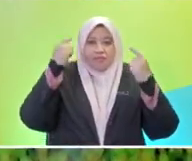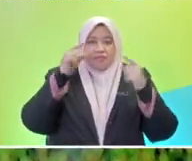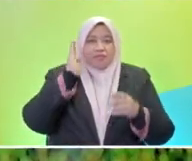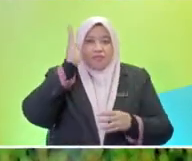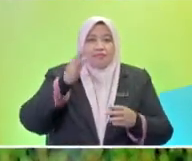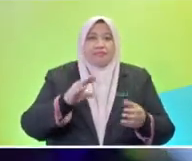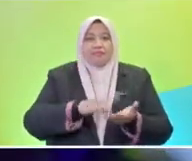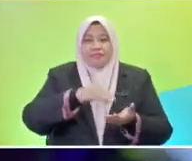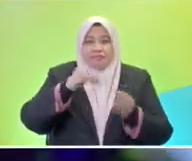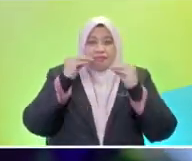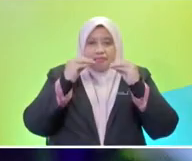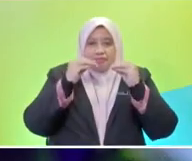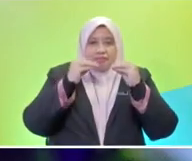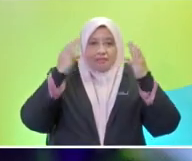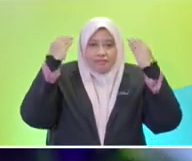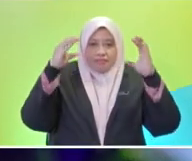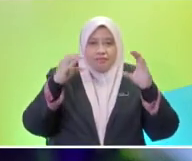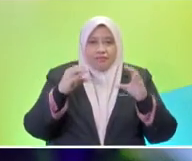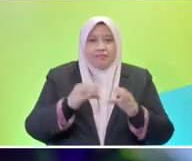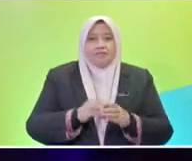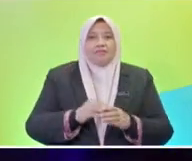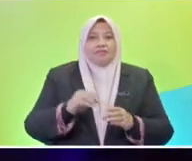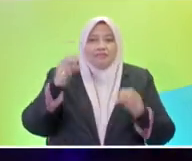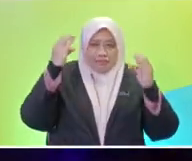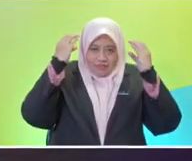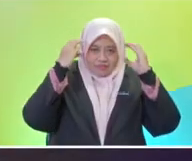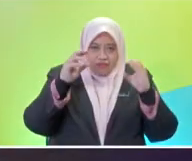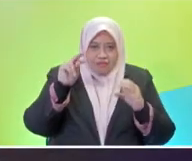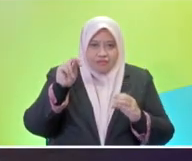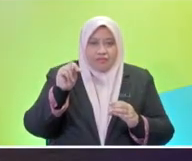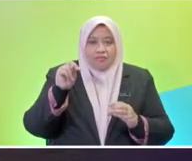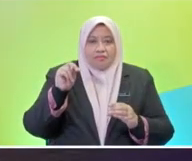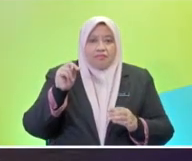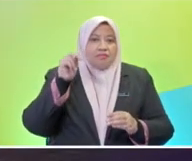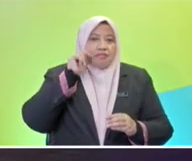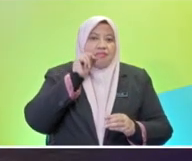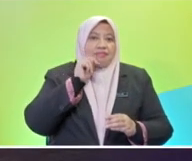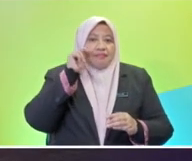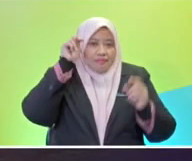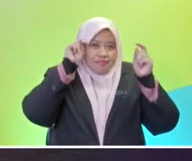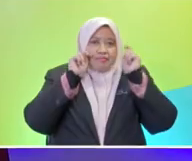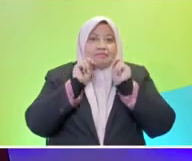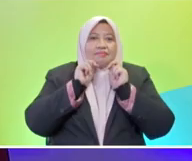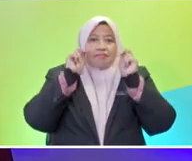kita kali ini adalah Cikgu Noraini. Apa khabar, Cikgu? Khabar baik. Hai semua.